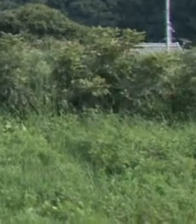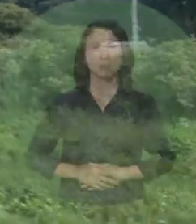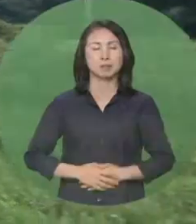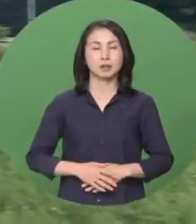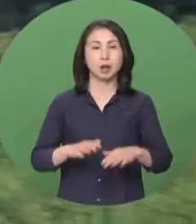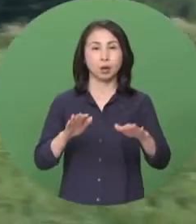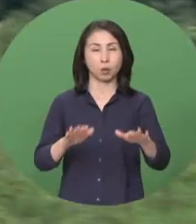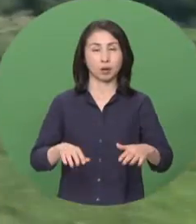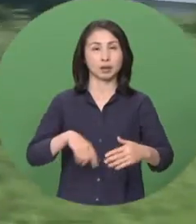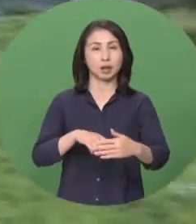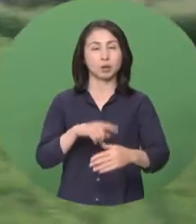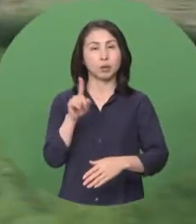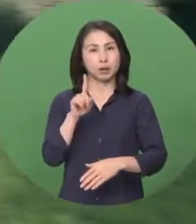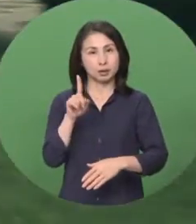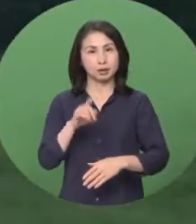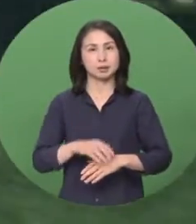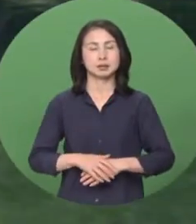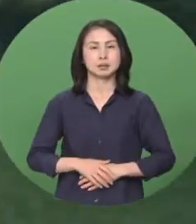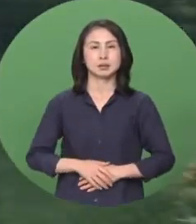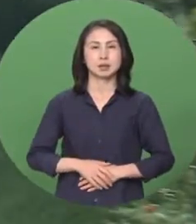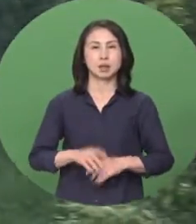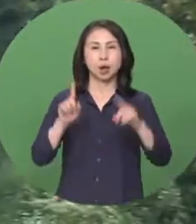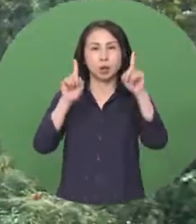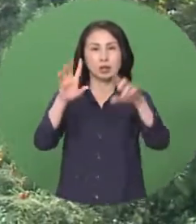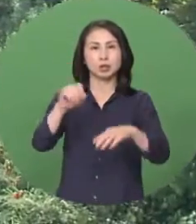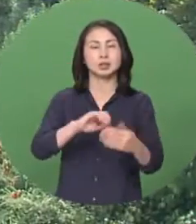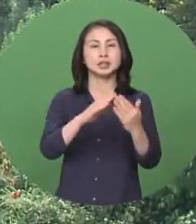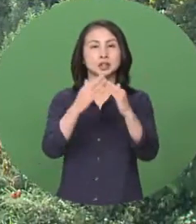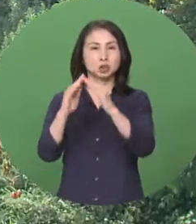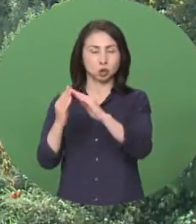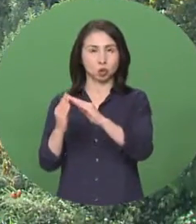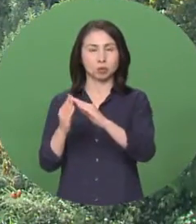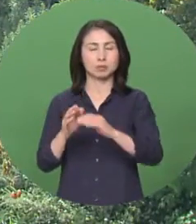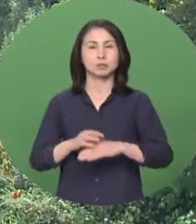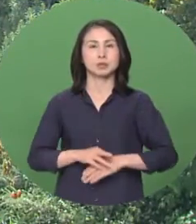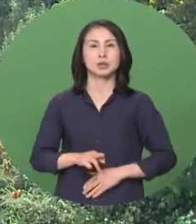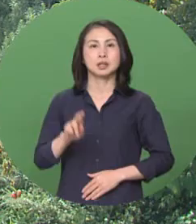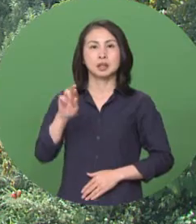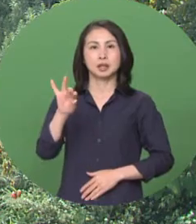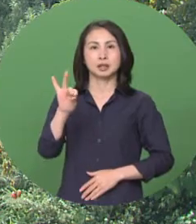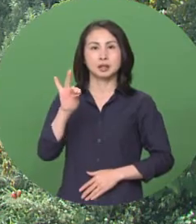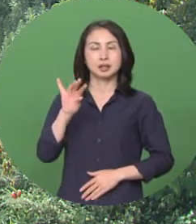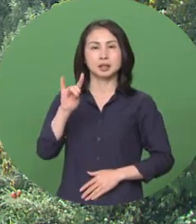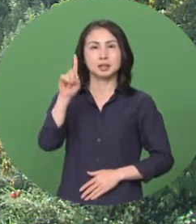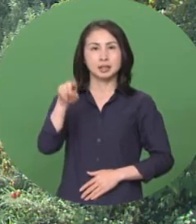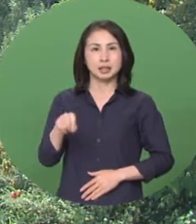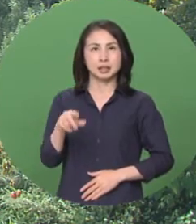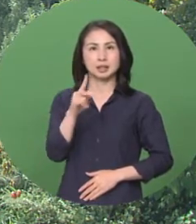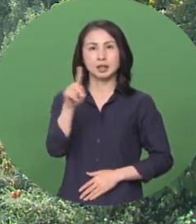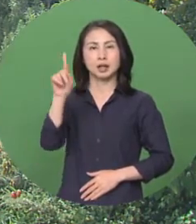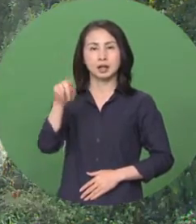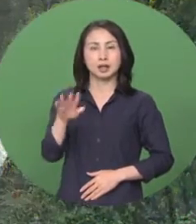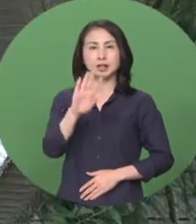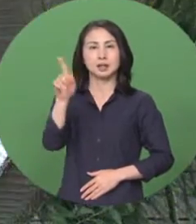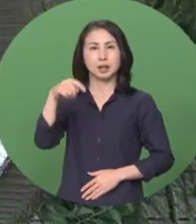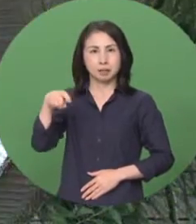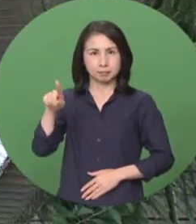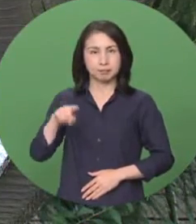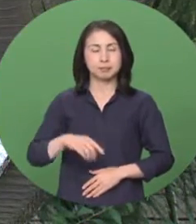今回ご紹介するお店は鬼取町にある森のレストランラッキーガーデンです。